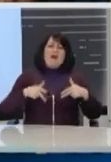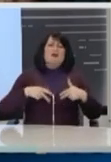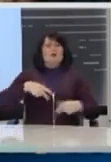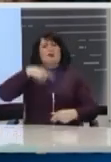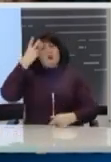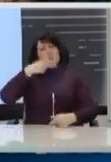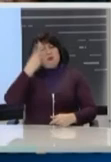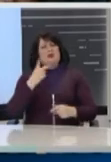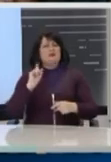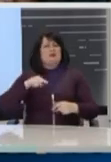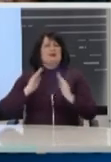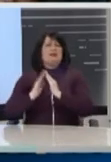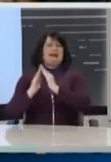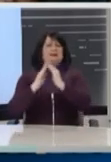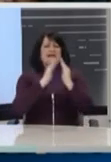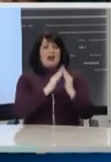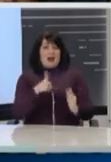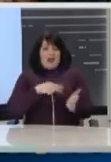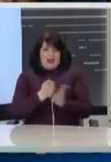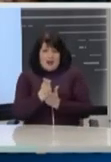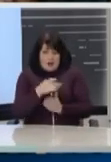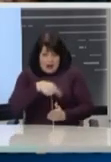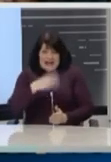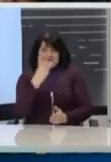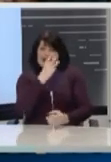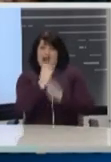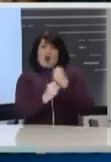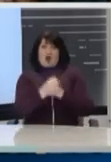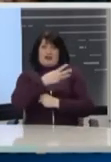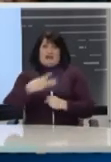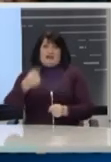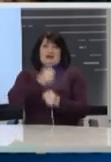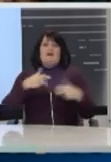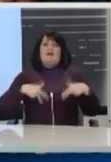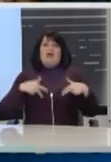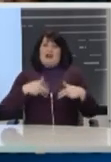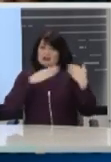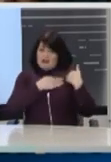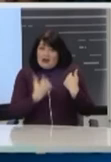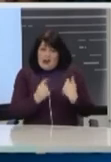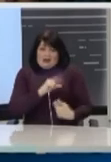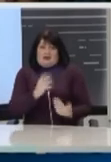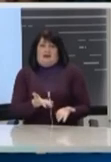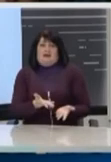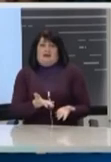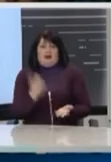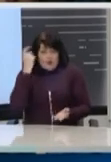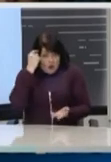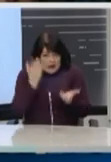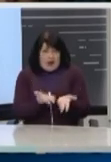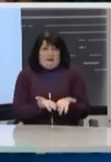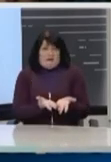αυθαίρετα, δίκαιο έχετε. Αλλά κυβερνάτε κι εσείς 3 ολόκληρα χρόνια. Έχετε ευθύνη. Πάρτε το είδηση.